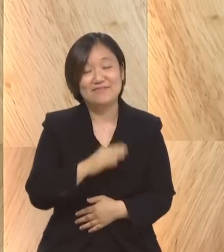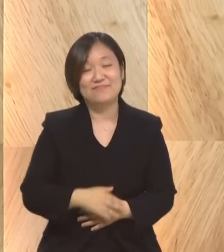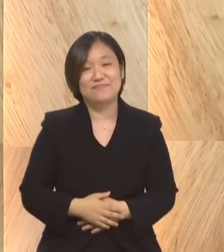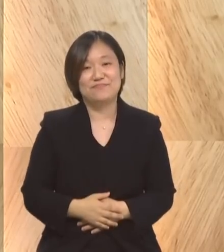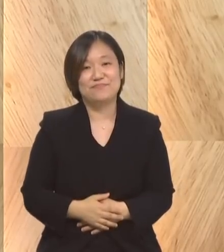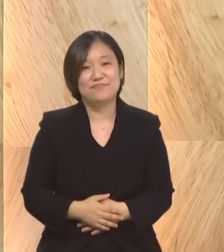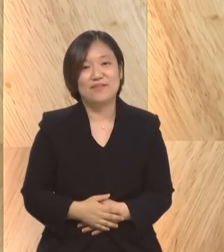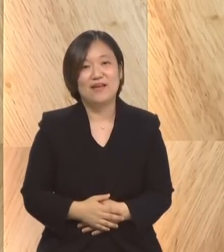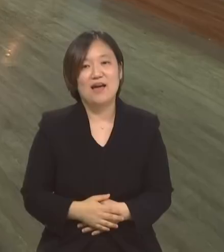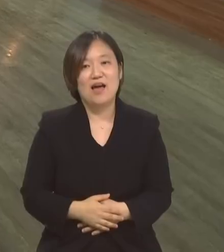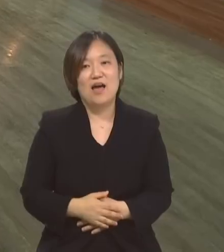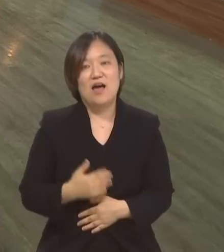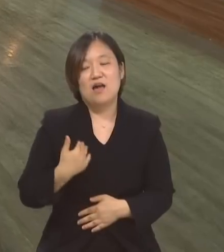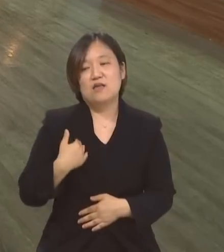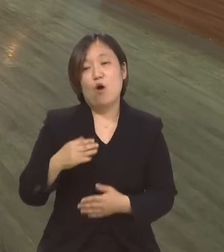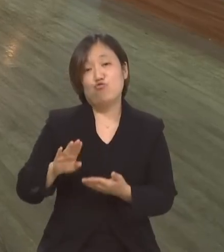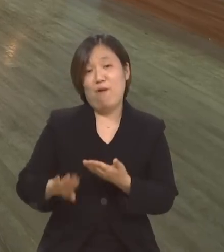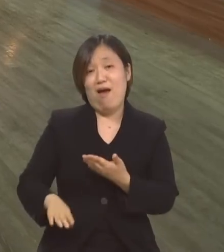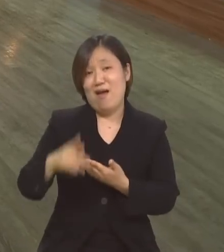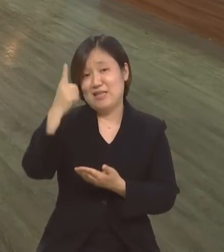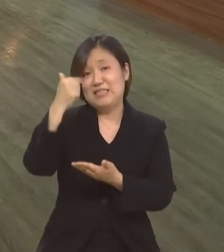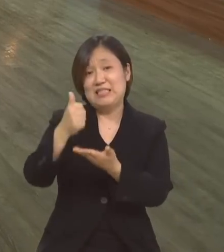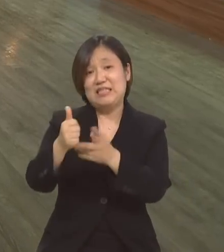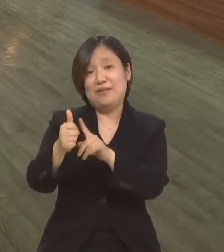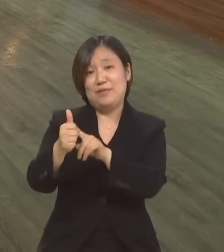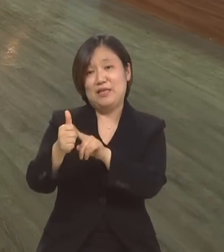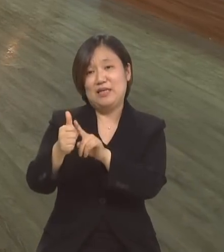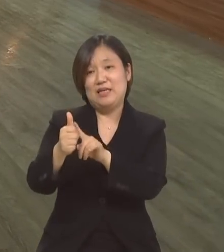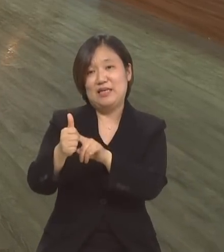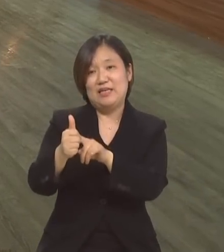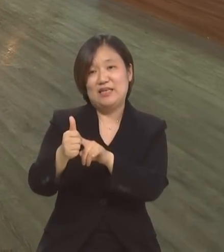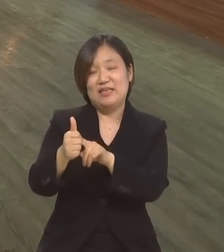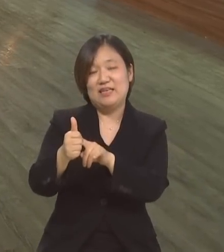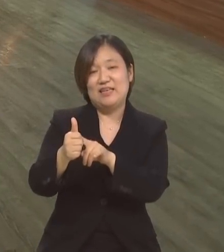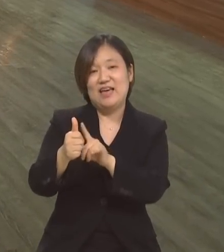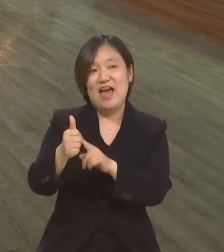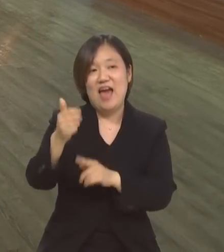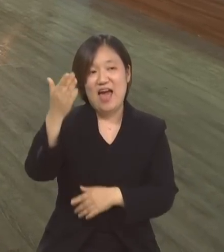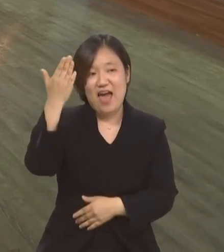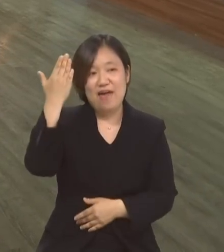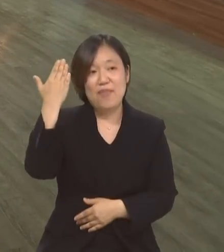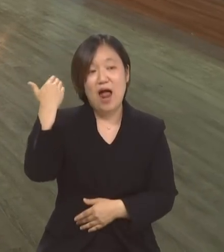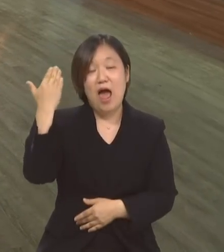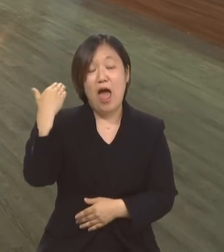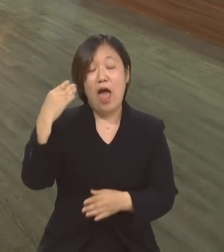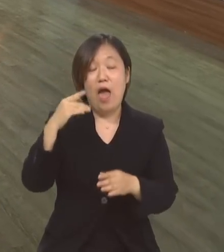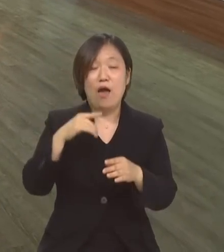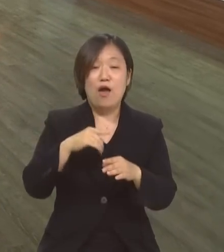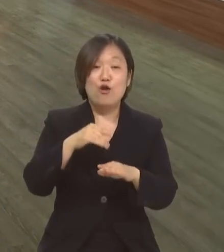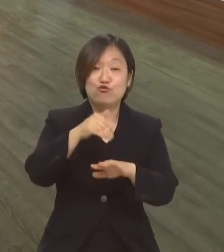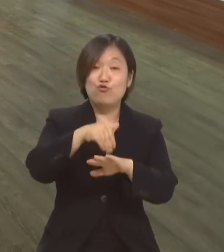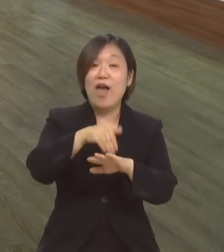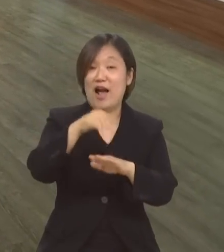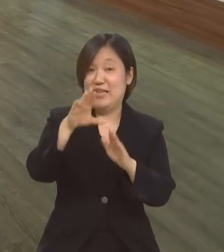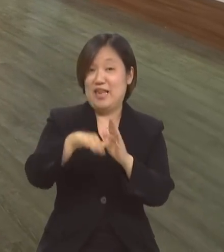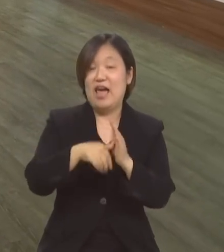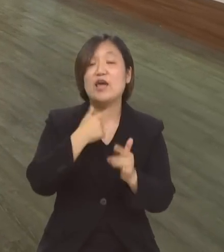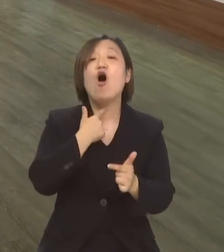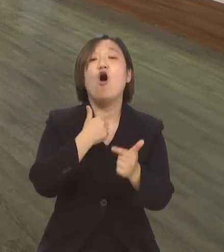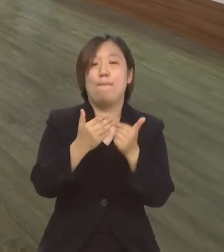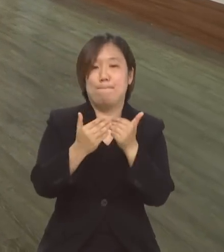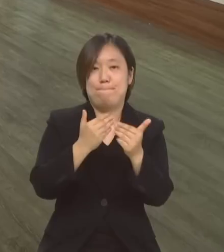그래서이 후배 스님이 오래전에 행자 시절에 행자 시절에 경험했던 일이래요